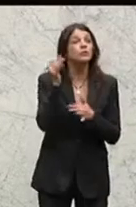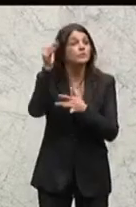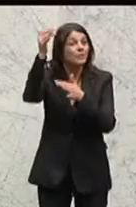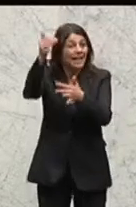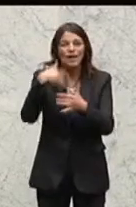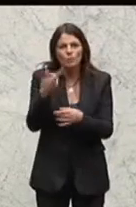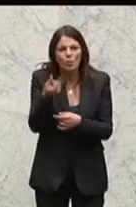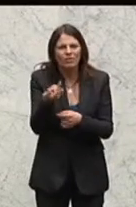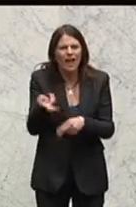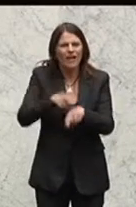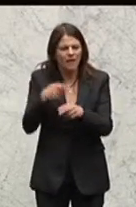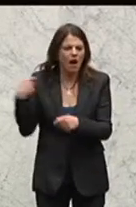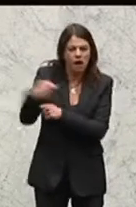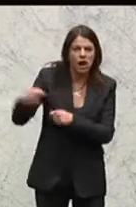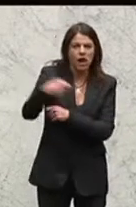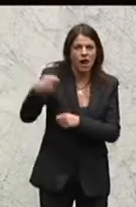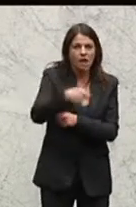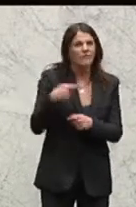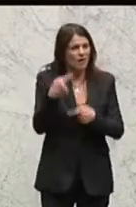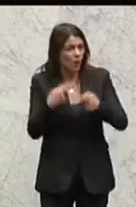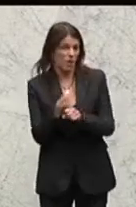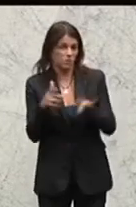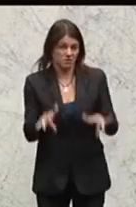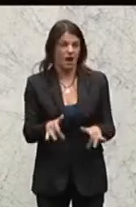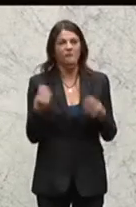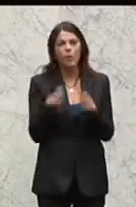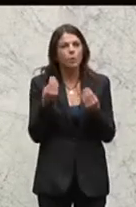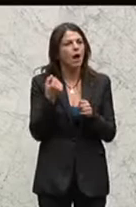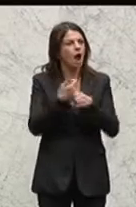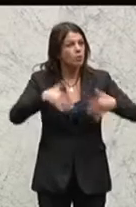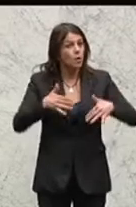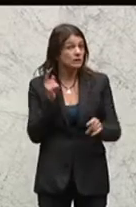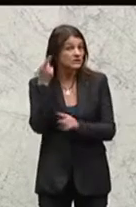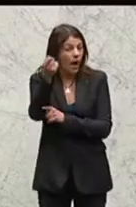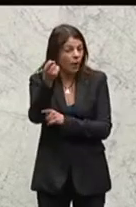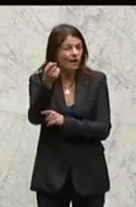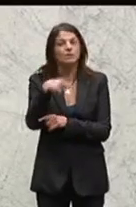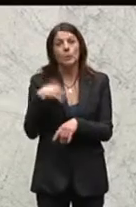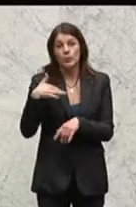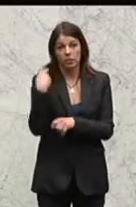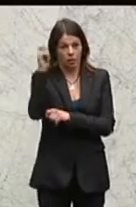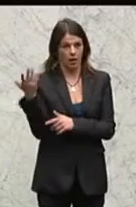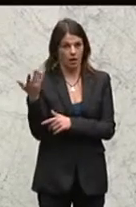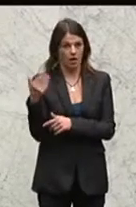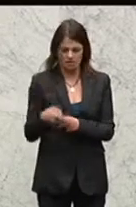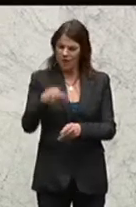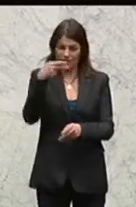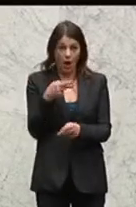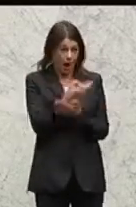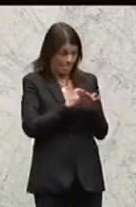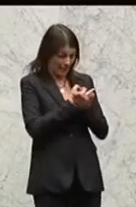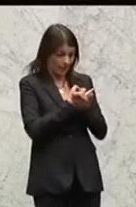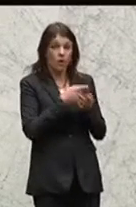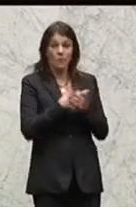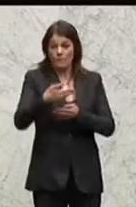nachher doppelt und dreifach mit Folgekosten, weil wir dauerhafte Arbeitslosigkeit wesentlich mehr kostet als das, was wir vorher in die Bildung und in